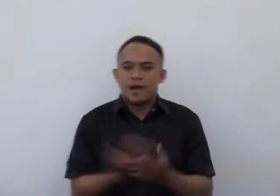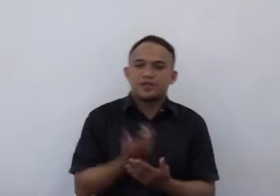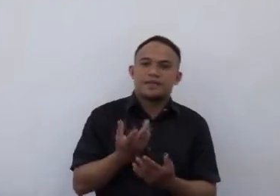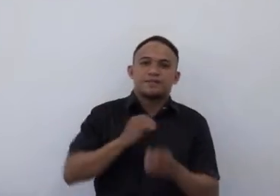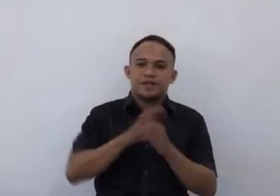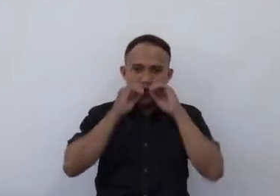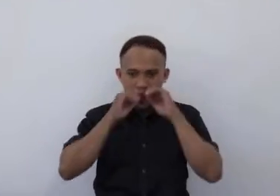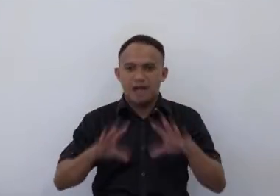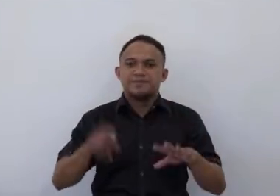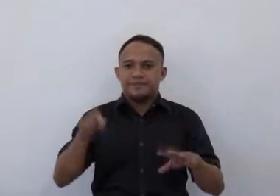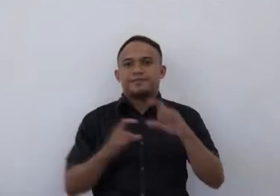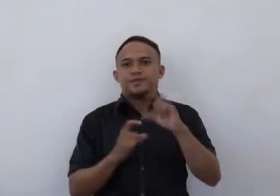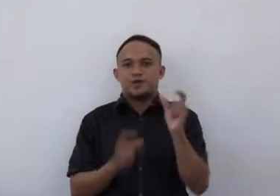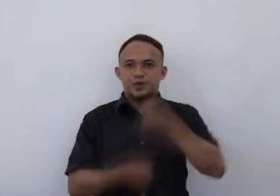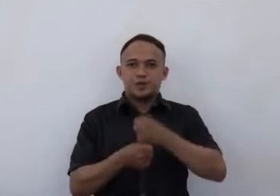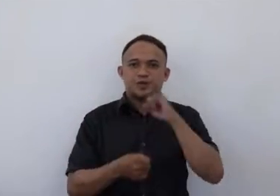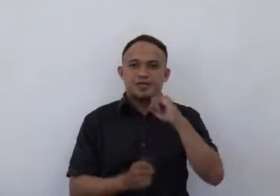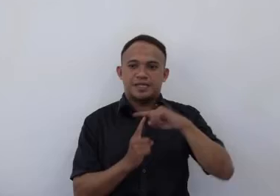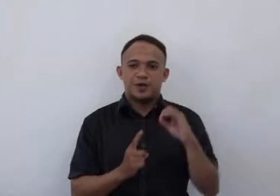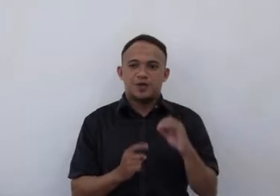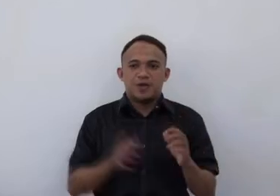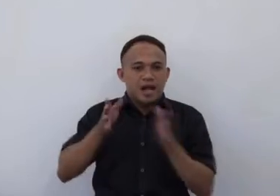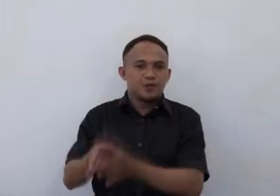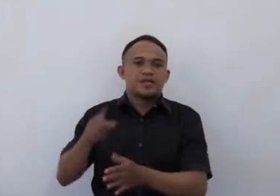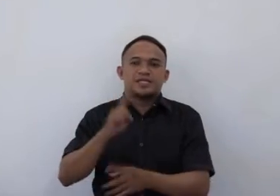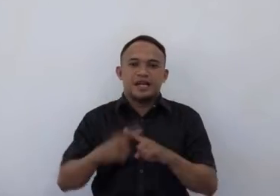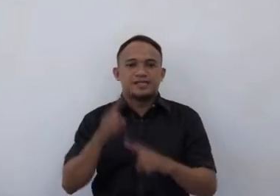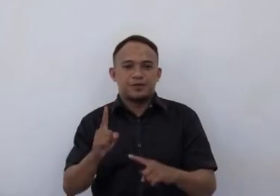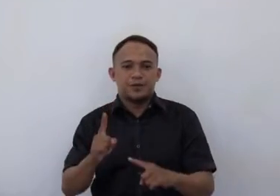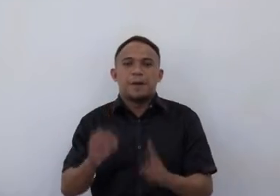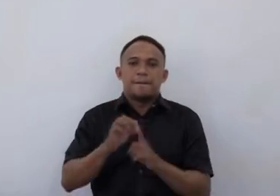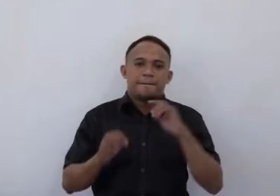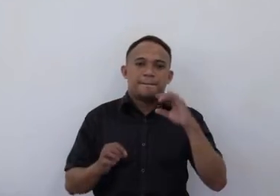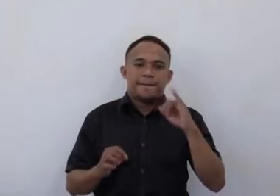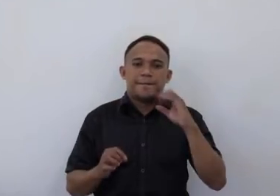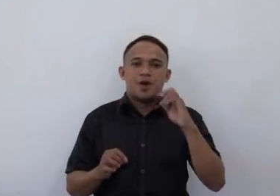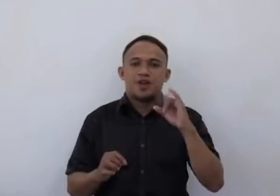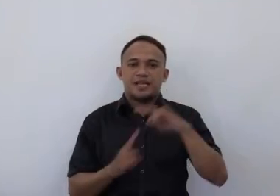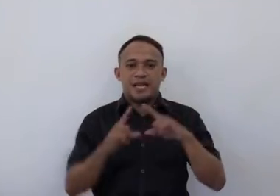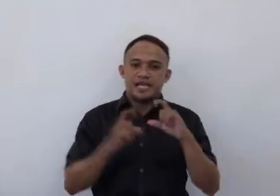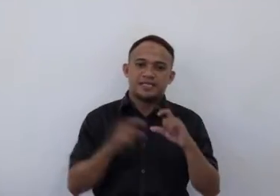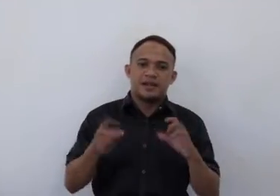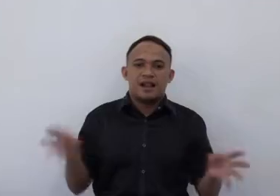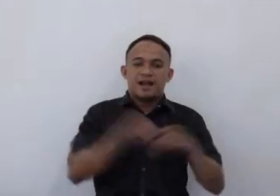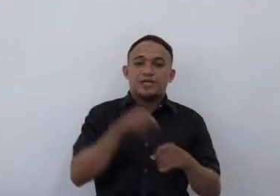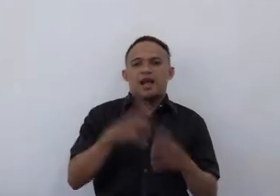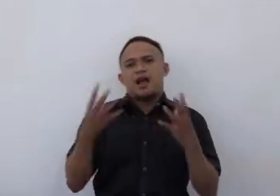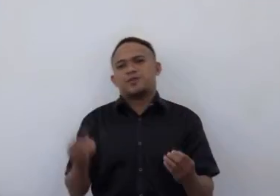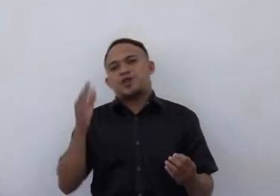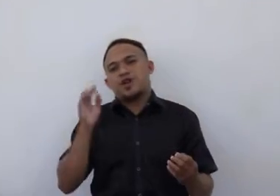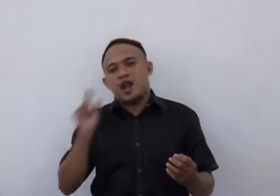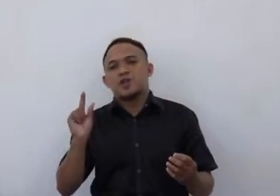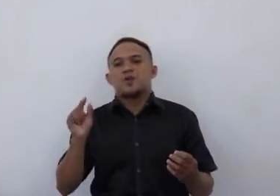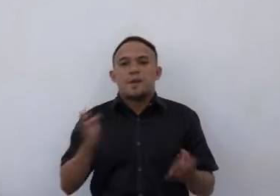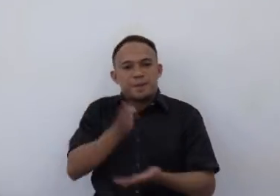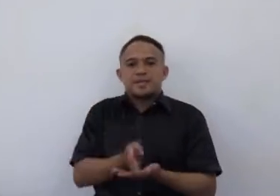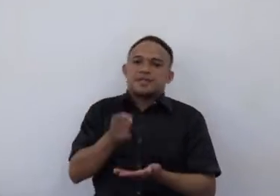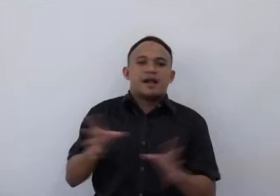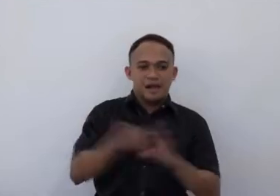menuturkan salah satu prioritas penggunaan dana desa adalah untuk mengatasi dampak yang diakibatkan oleh